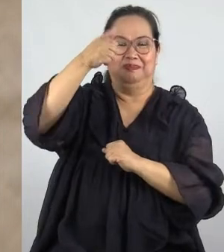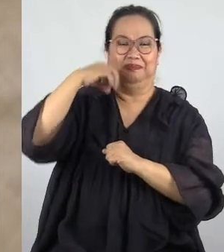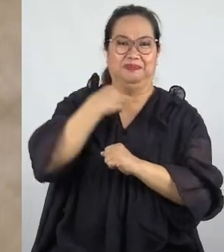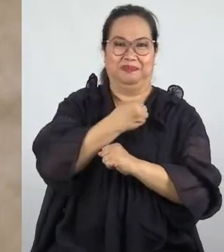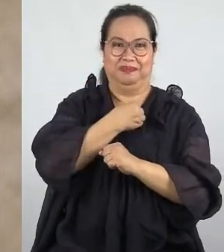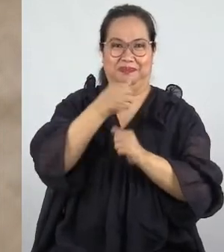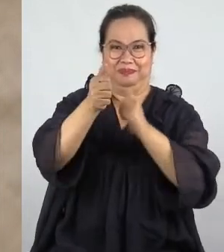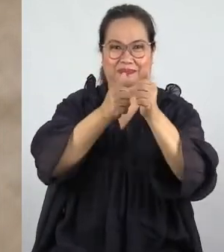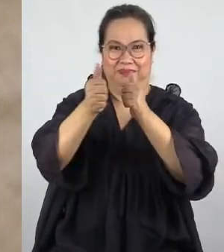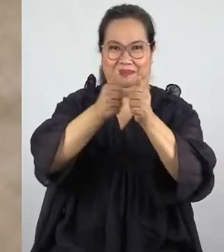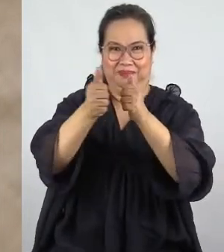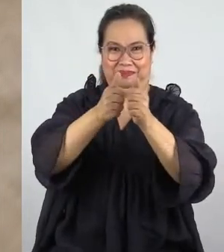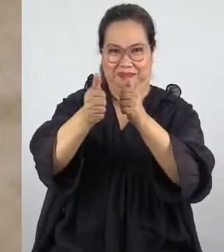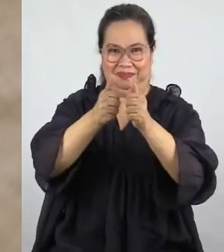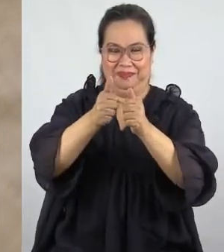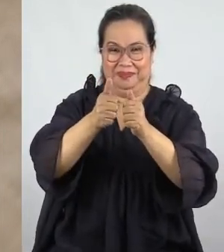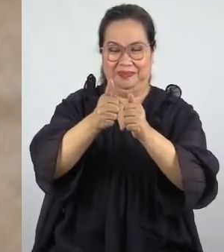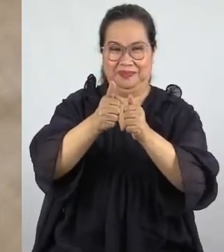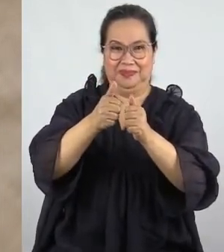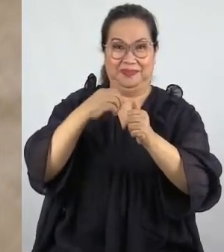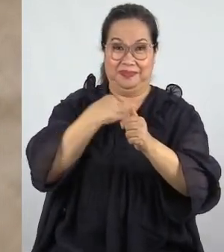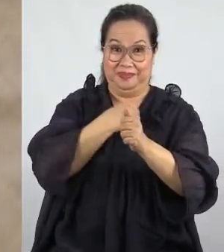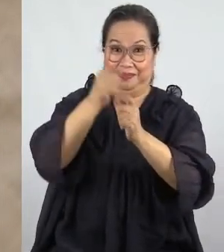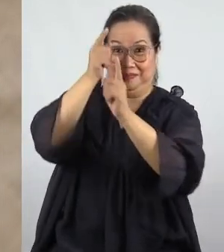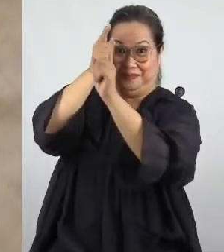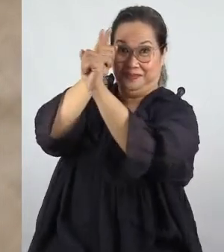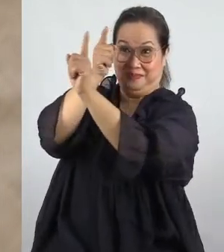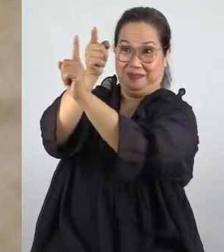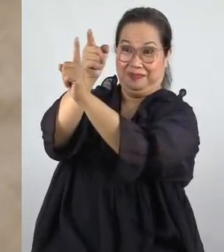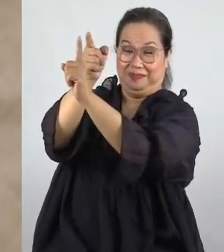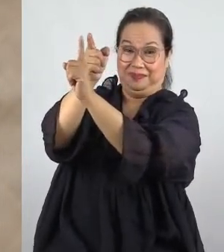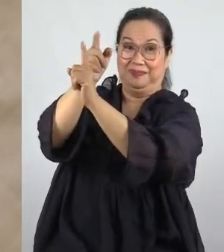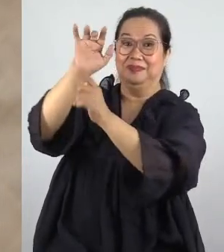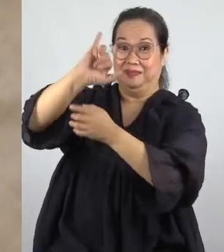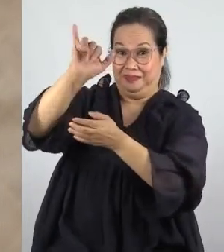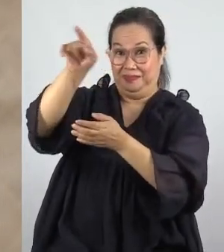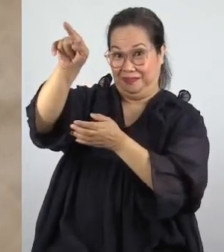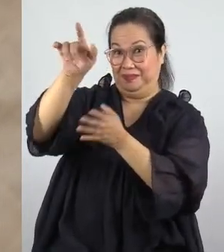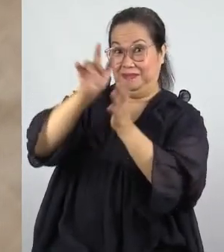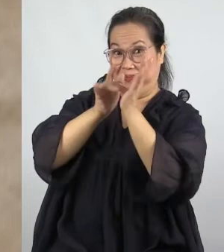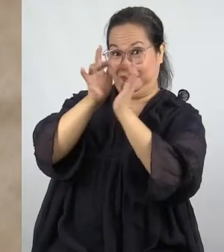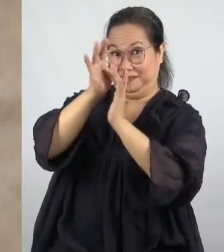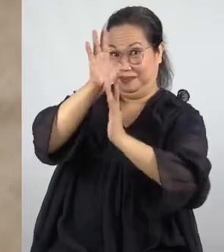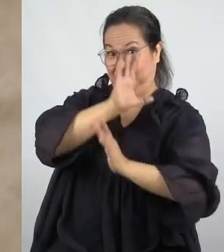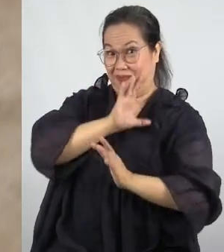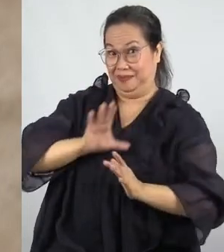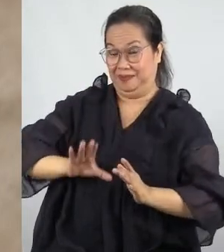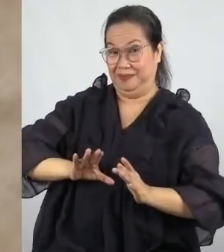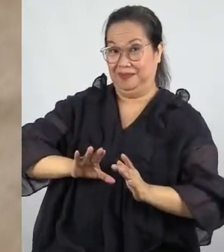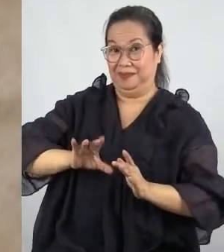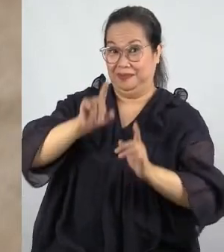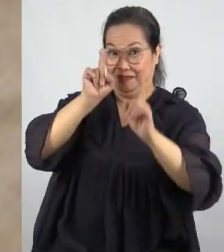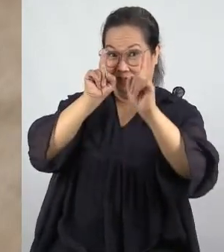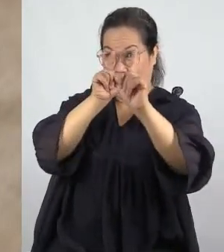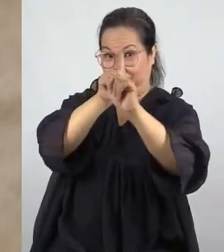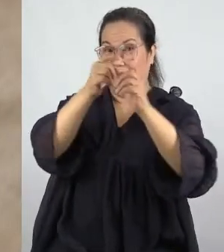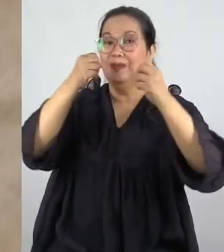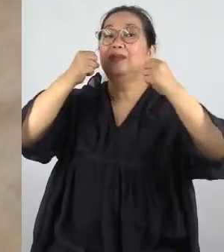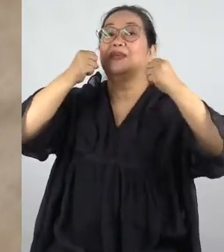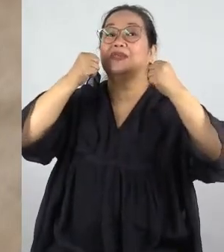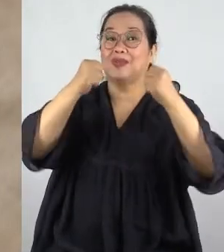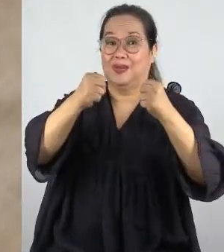pagtakbo. So siya ang ating layunin, maging katulad niya, at siya rin ang ating